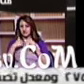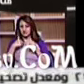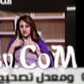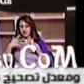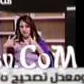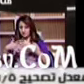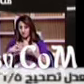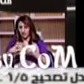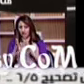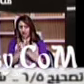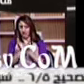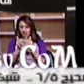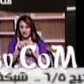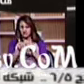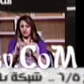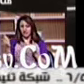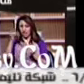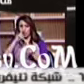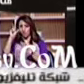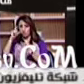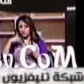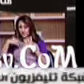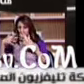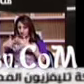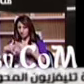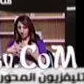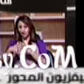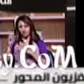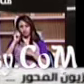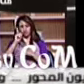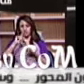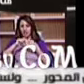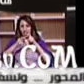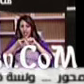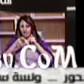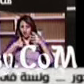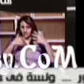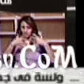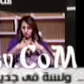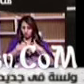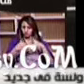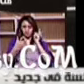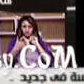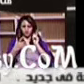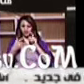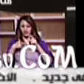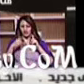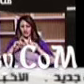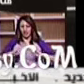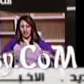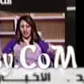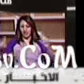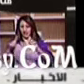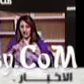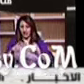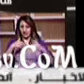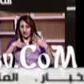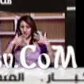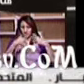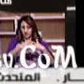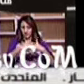حزب ولا جماعه ولا جمعيه ولا ولا لجنه ولا اي حاجه ت حتى اتحاد الصناعات ما رضتش ادخل الانتخابات